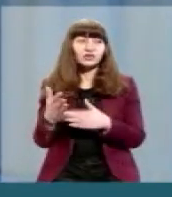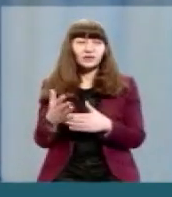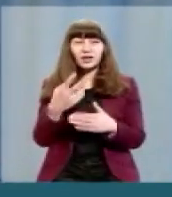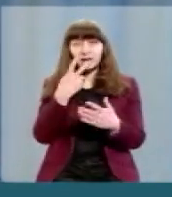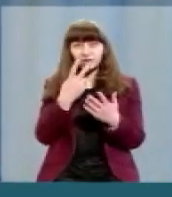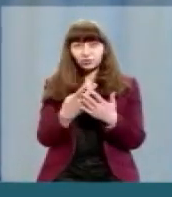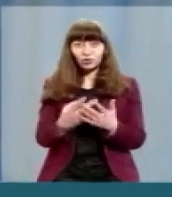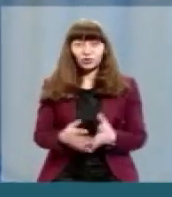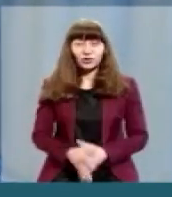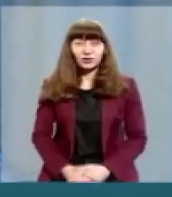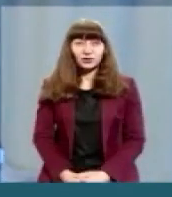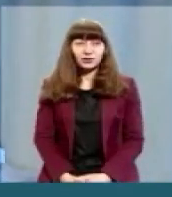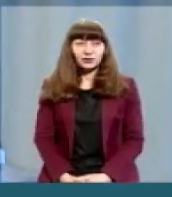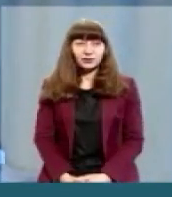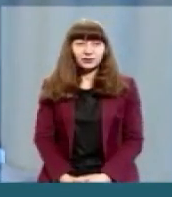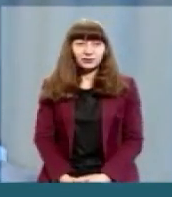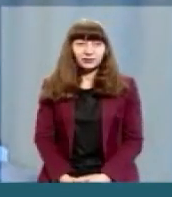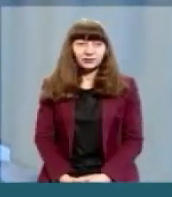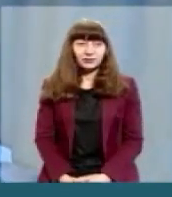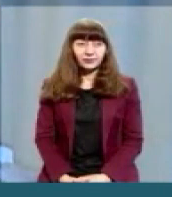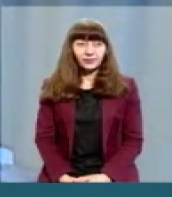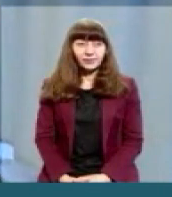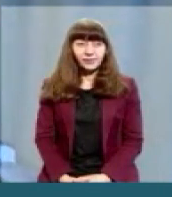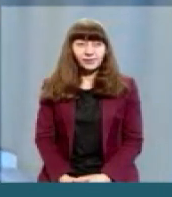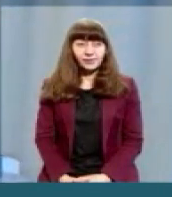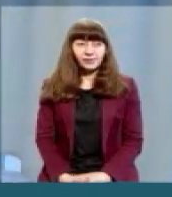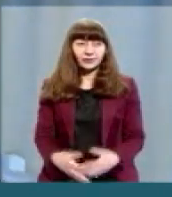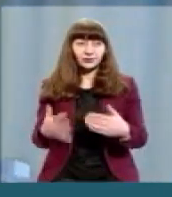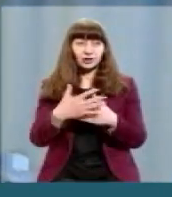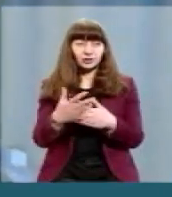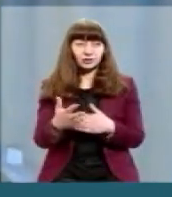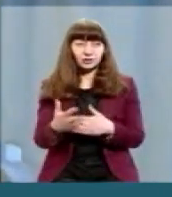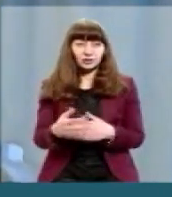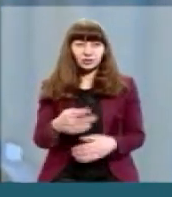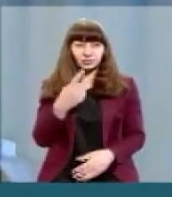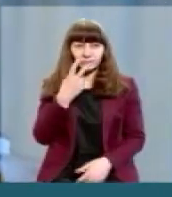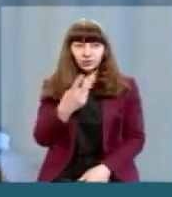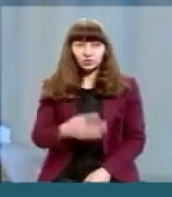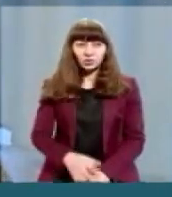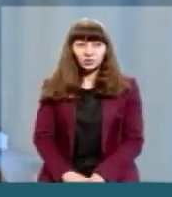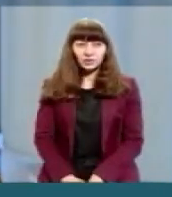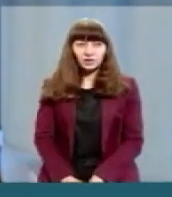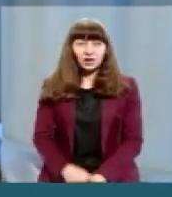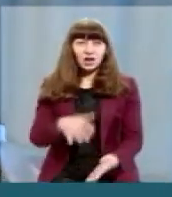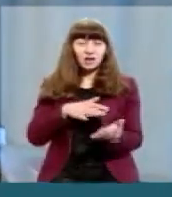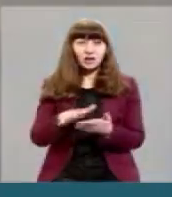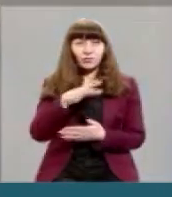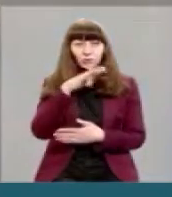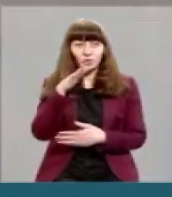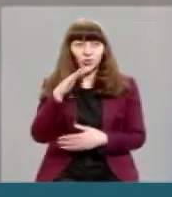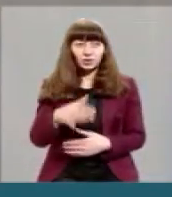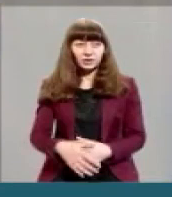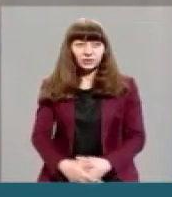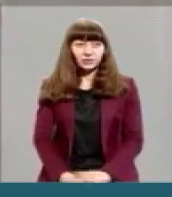в коридор. Ты можешь открыть их?» Ну, я их открыла, но зашуршала. Я сколько льда уже вырубила.